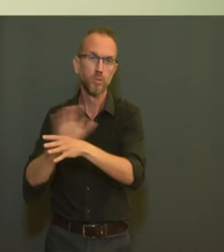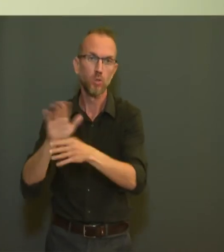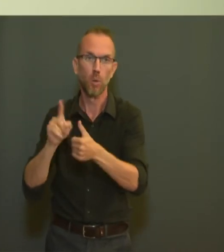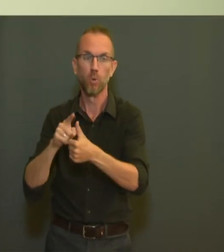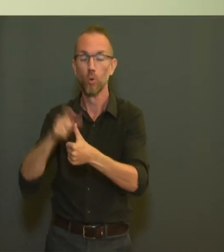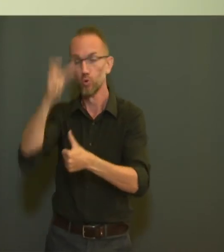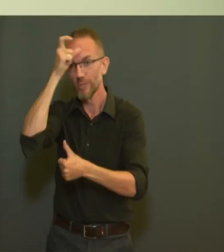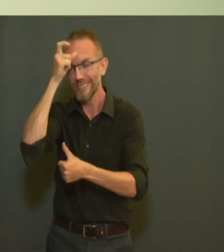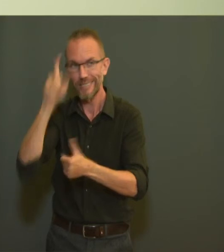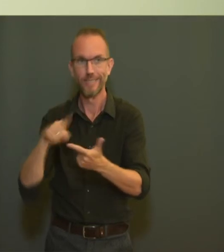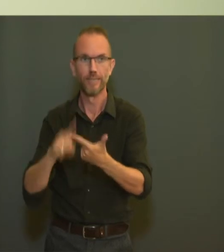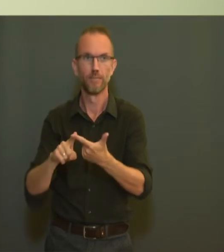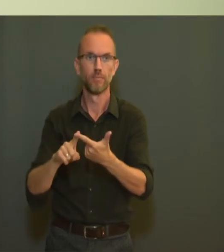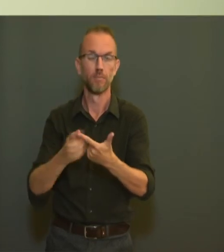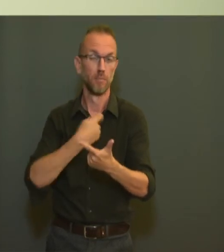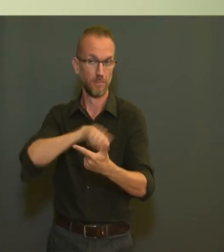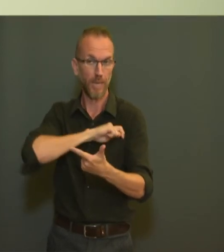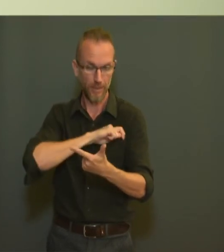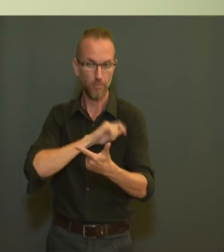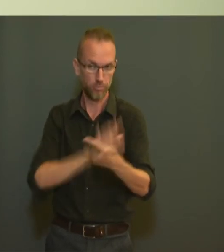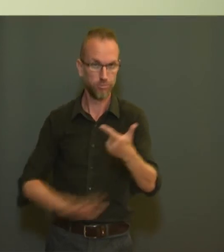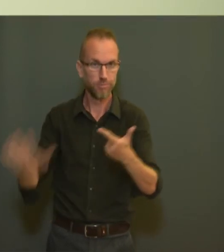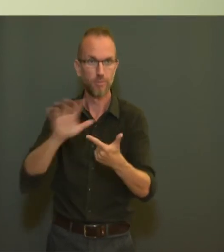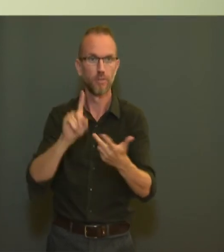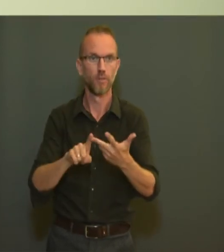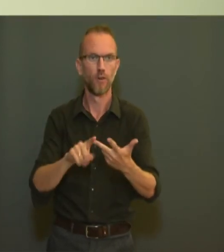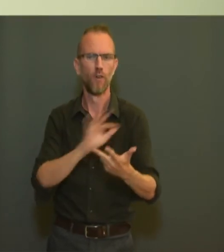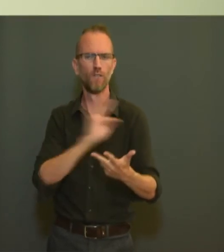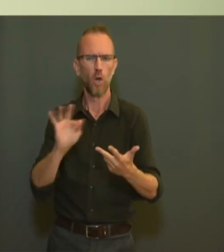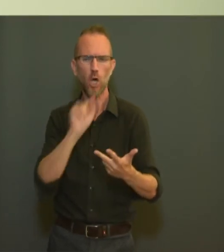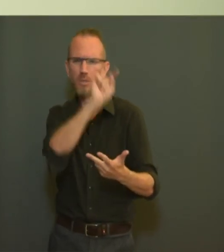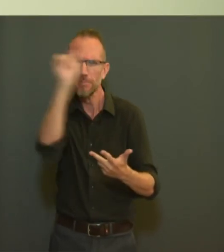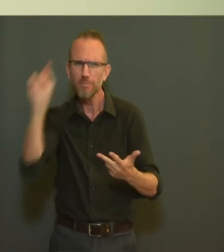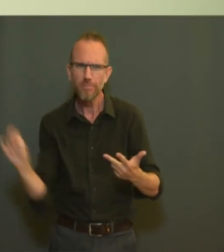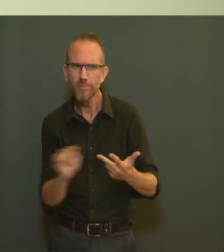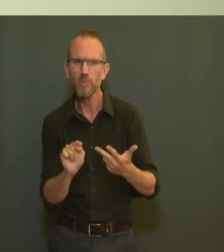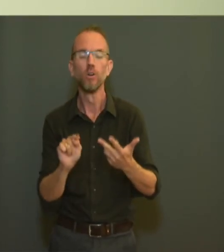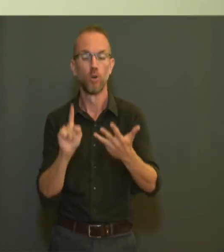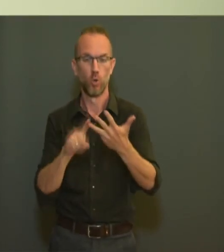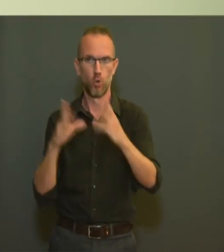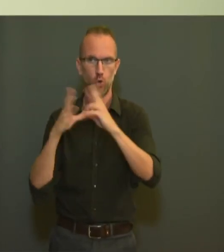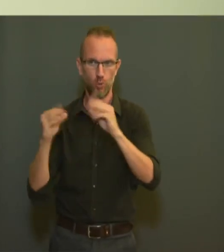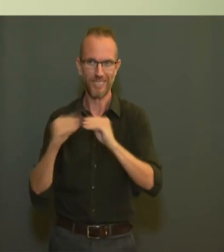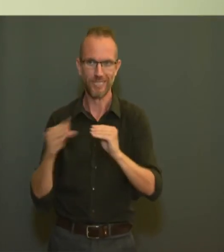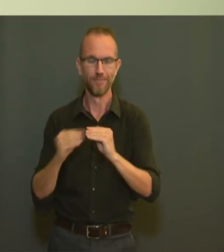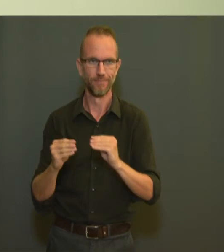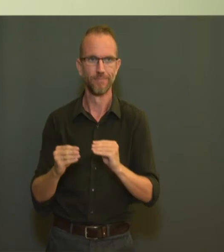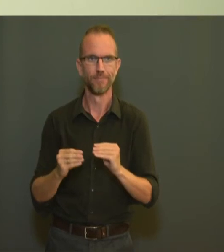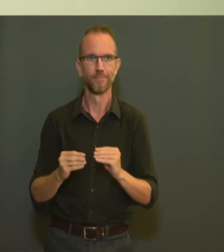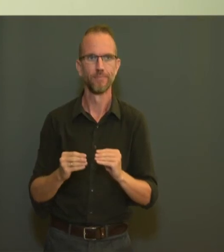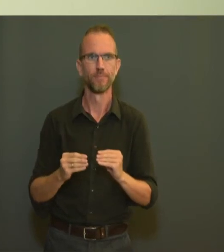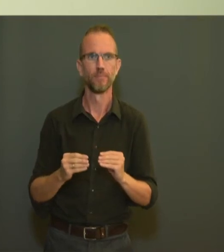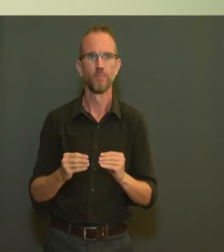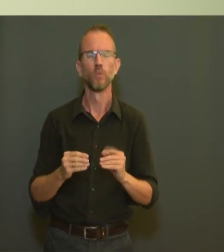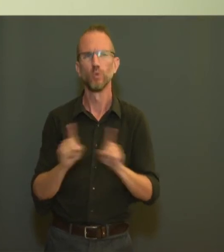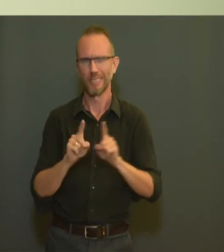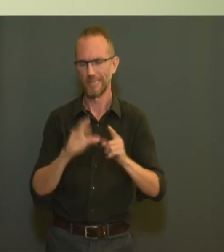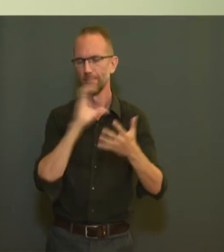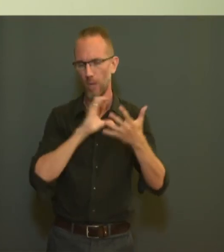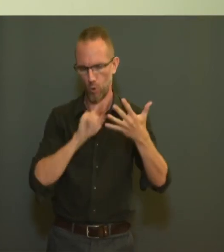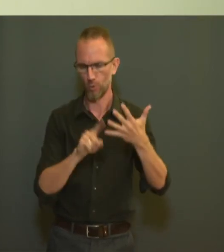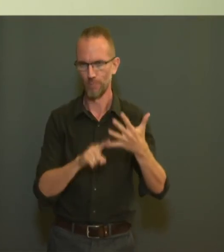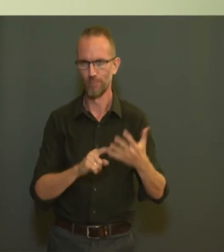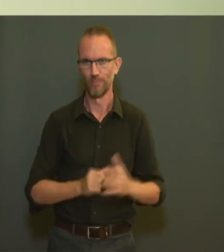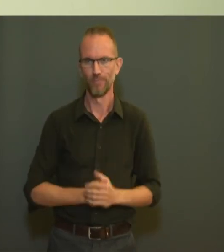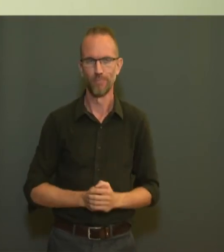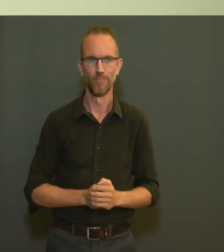Turquie, puis de l'Espagne, de la France, de la Roumanie et du Maroc.